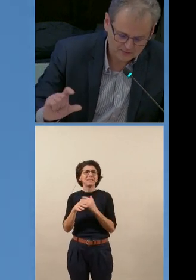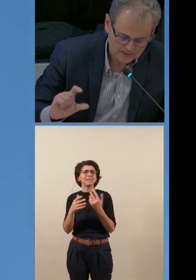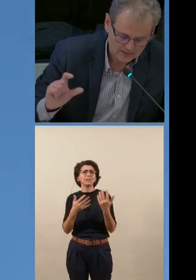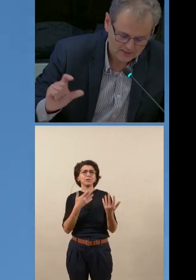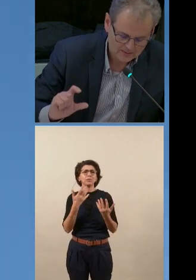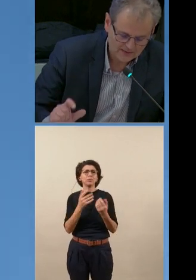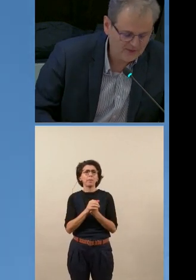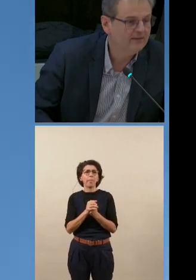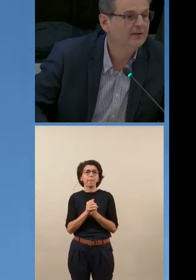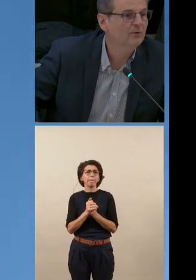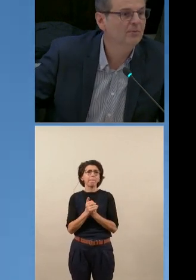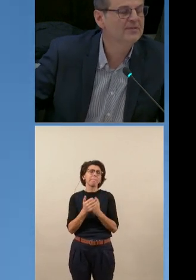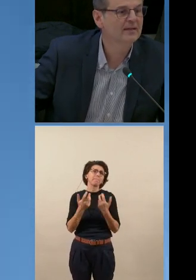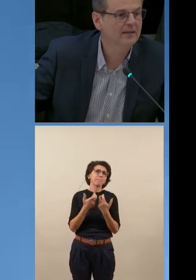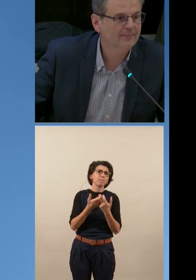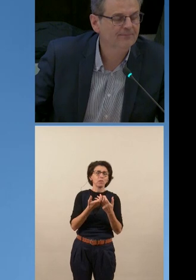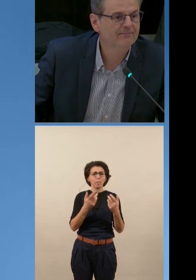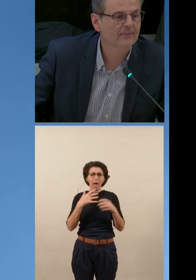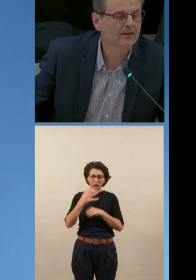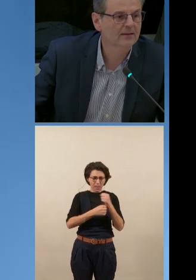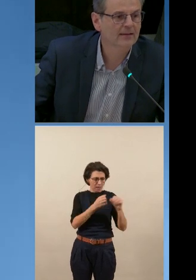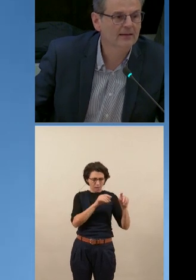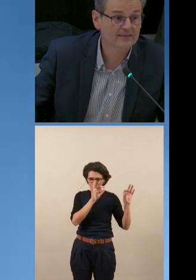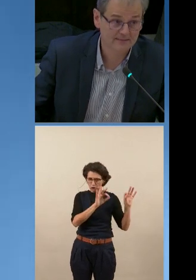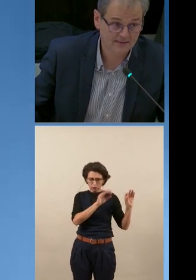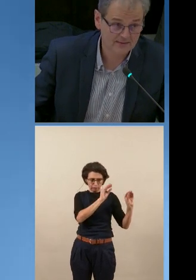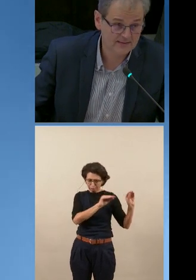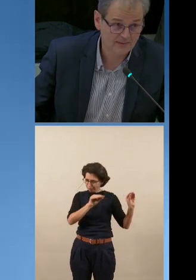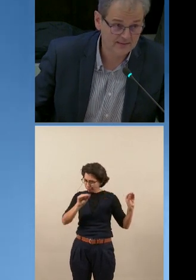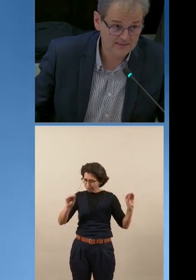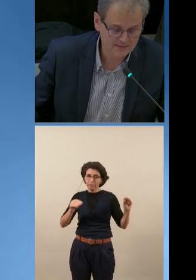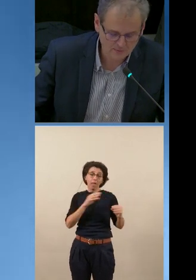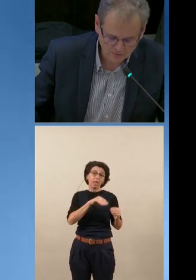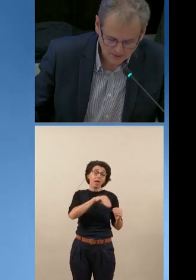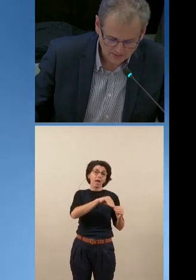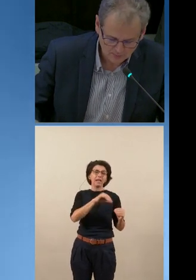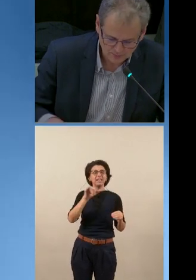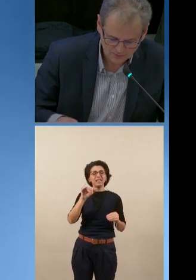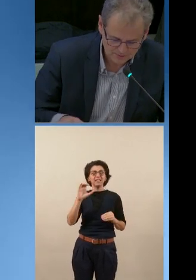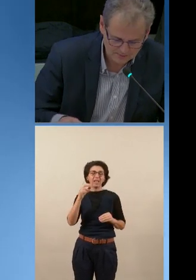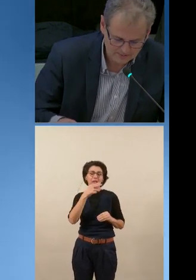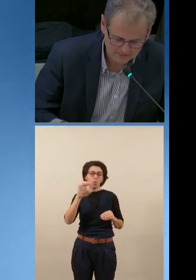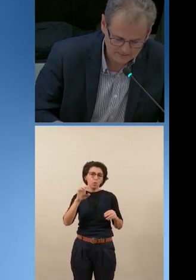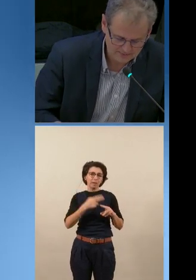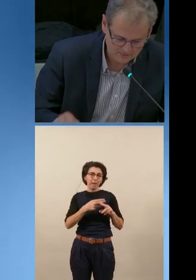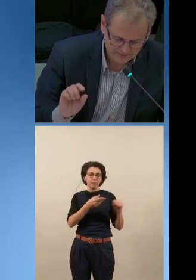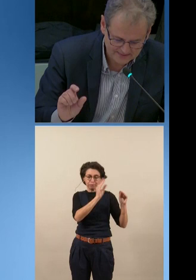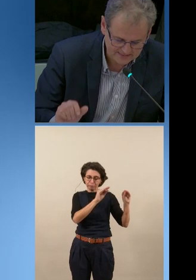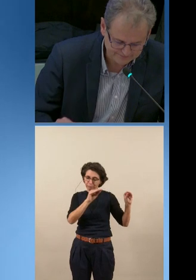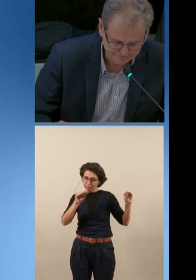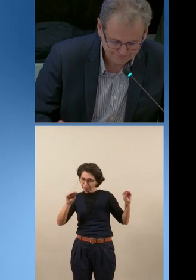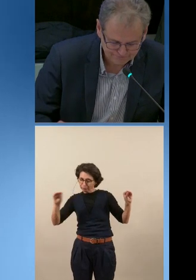de d'affecter aux bonnes années les les intérêts ça s'appelle les ICNE pour